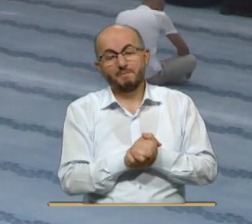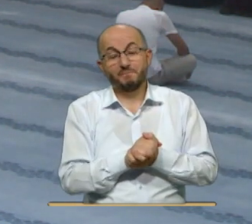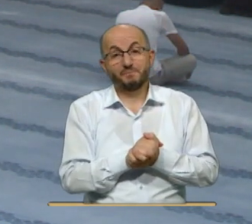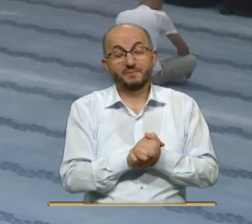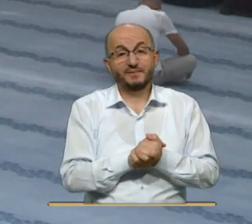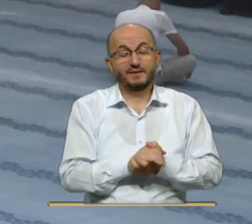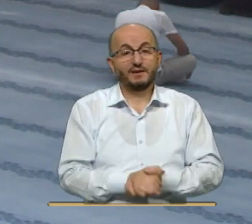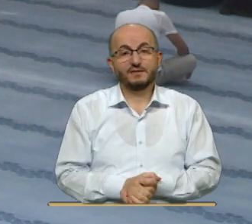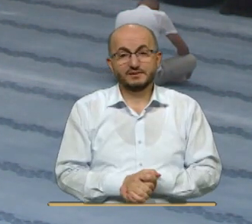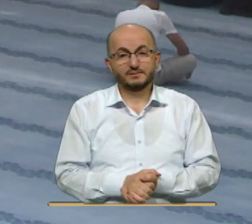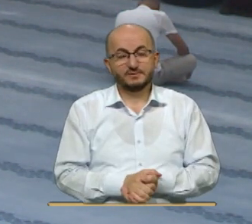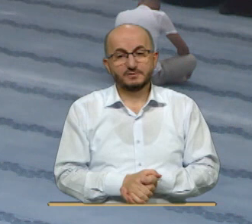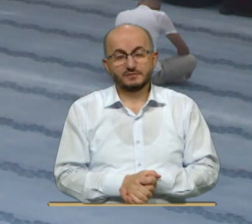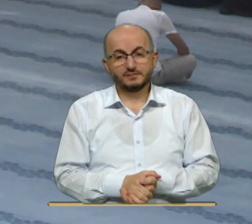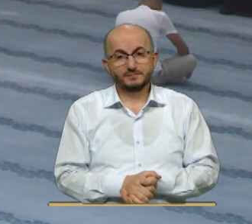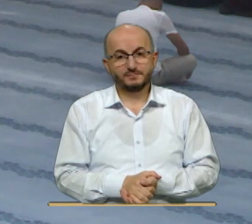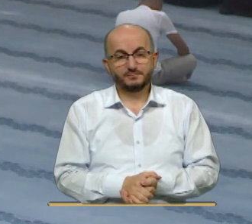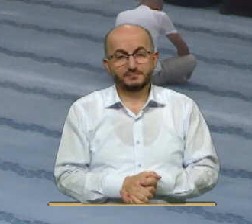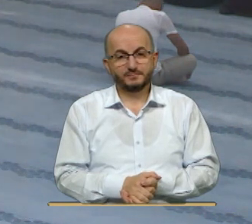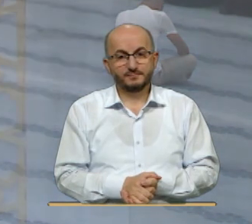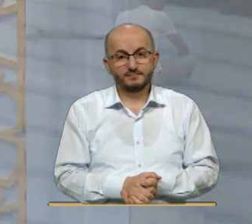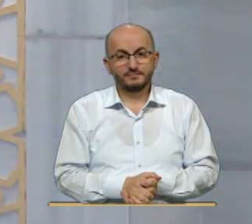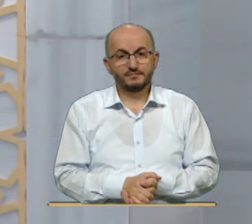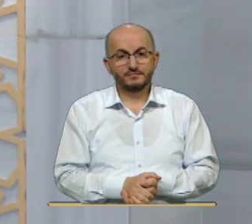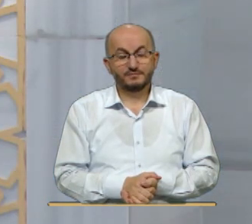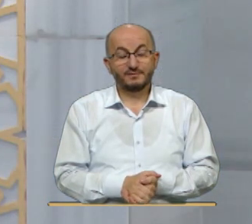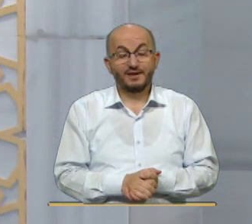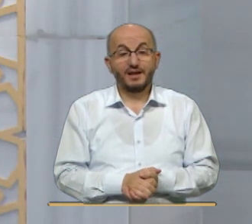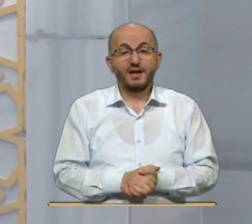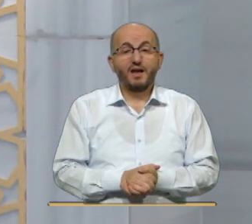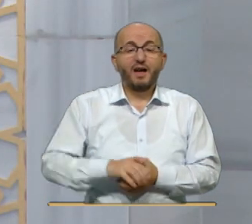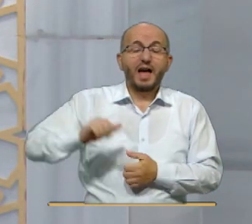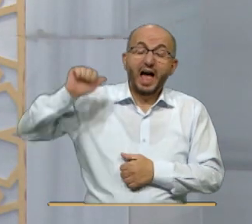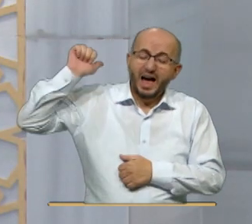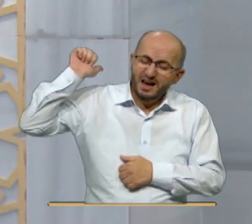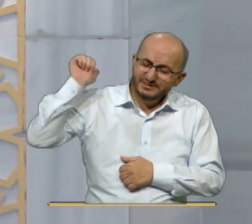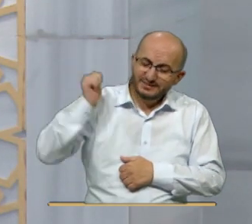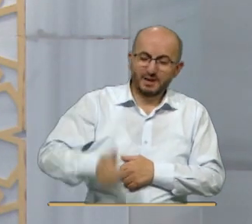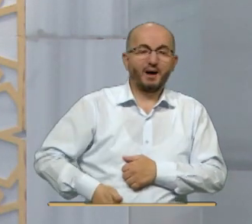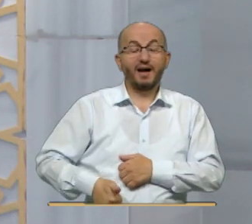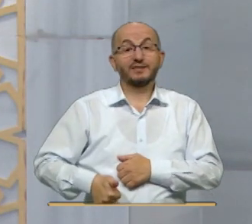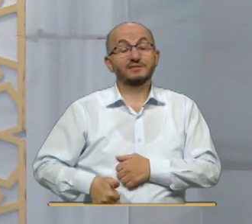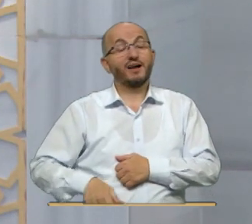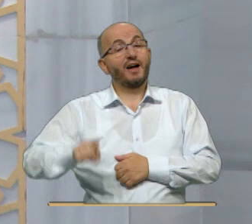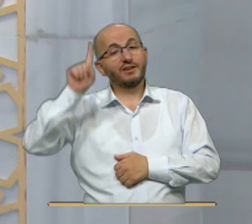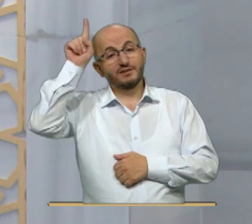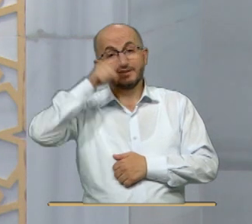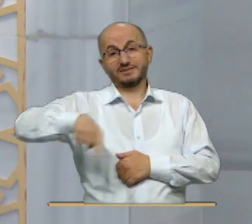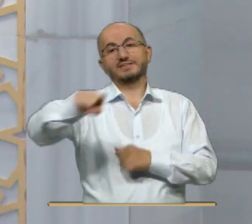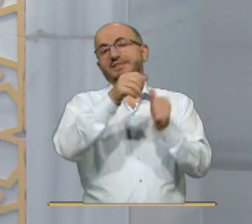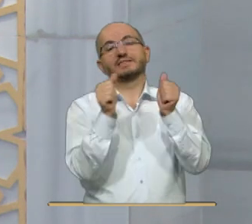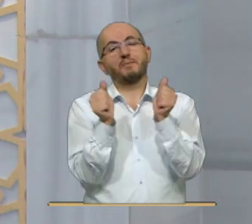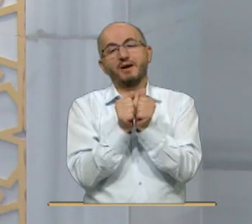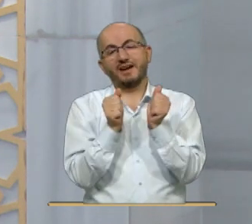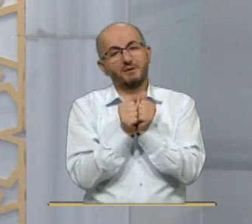Ve huve ma'akum eynema kuntum. Nerede olursanız olun, o sizinle